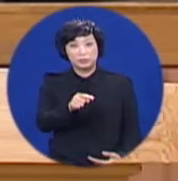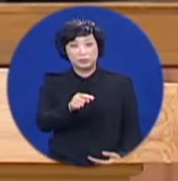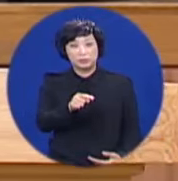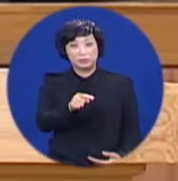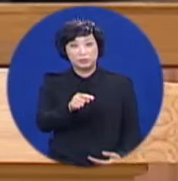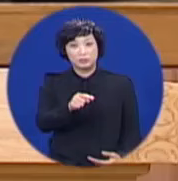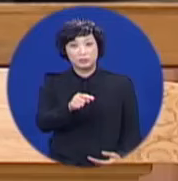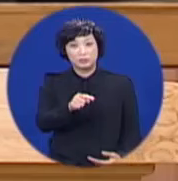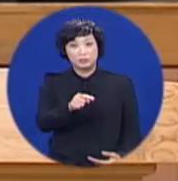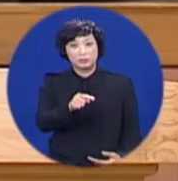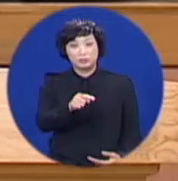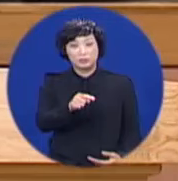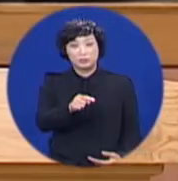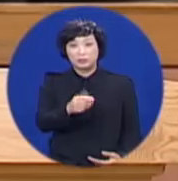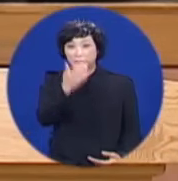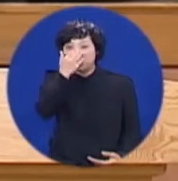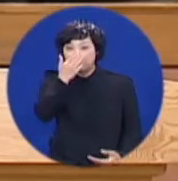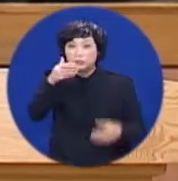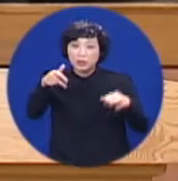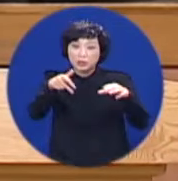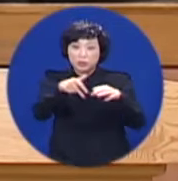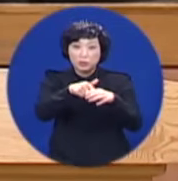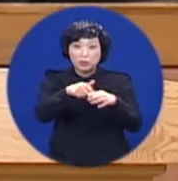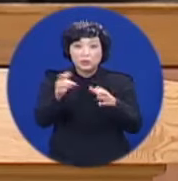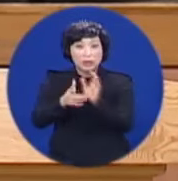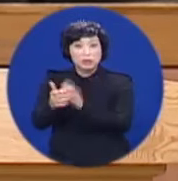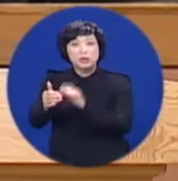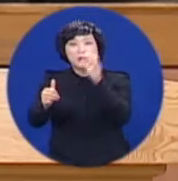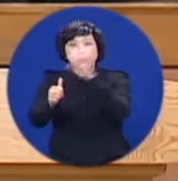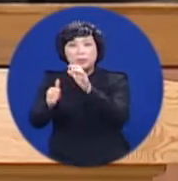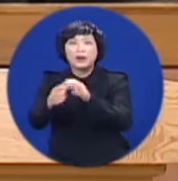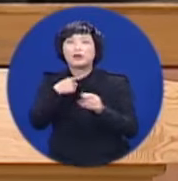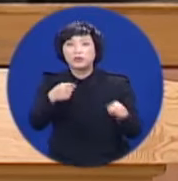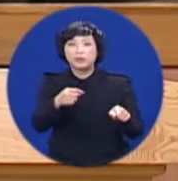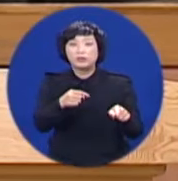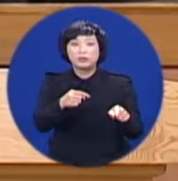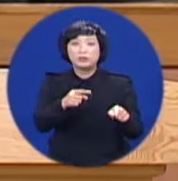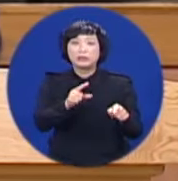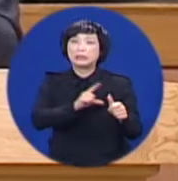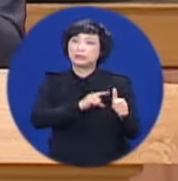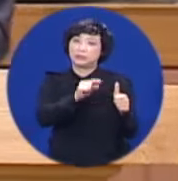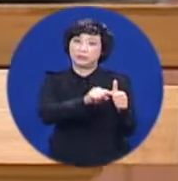이 유대 교회에서 예수를 핍박했던 사울도